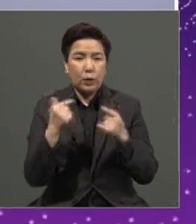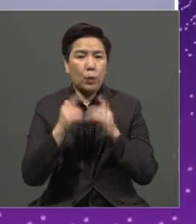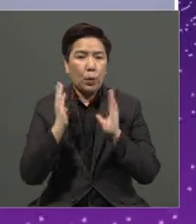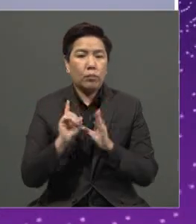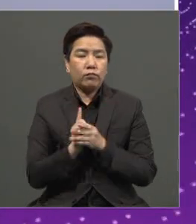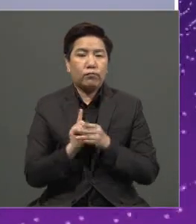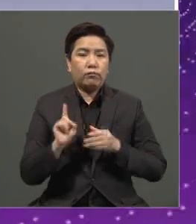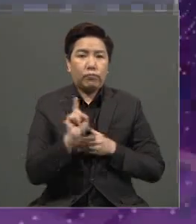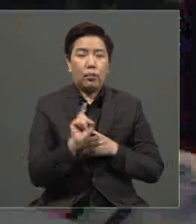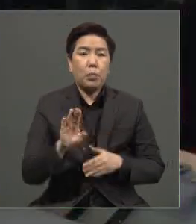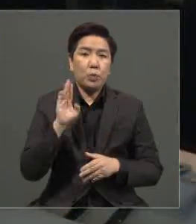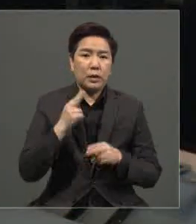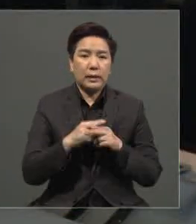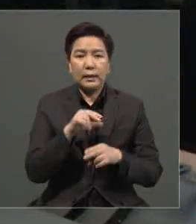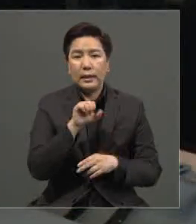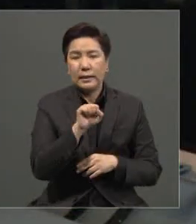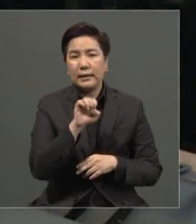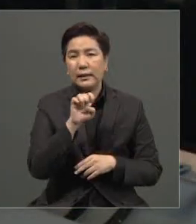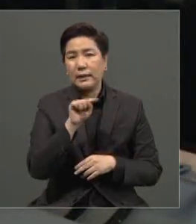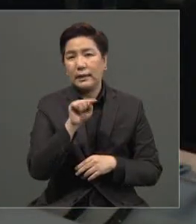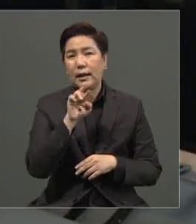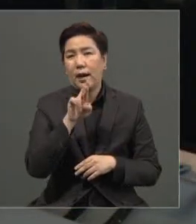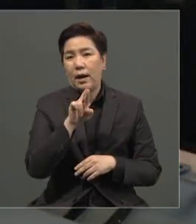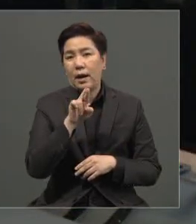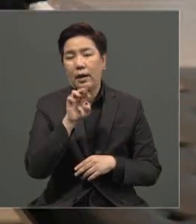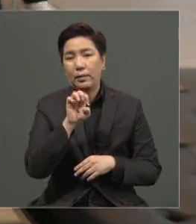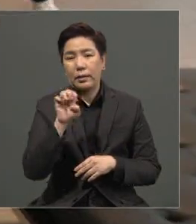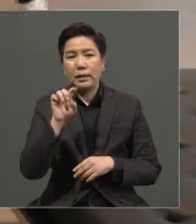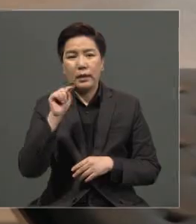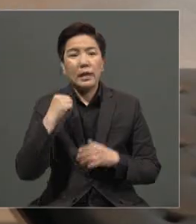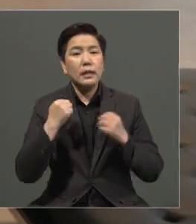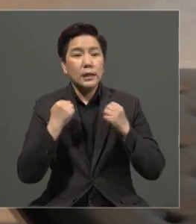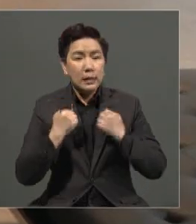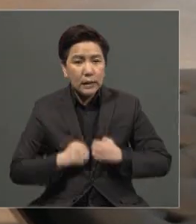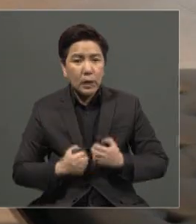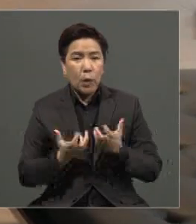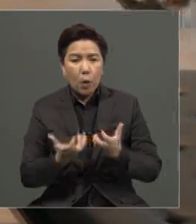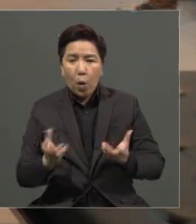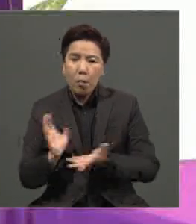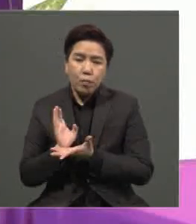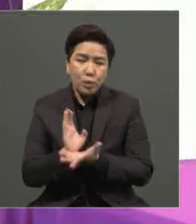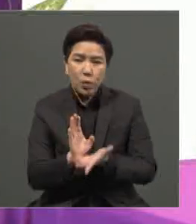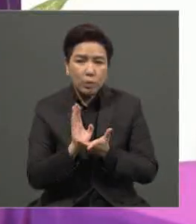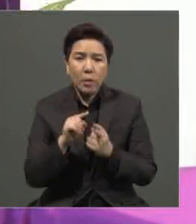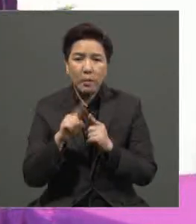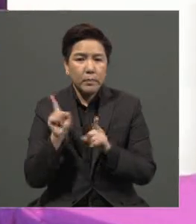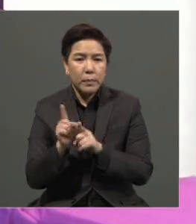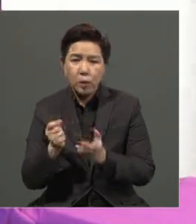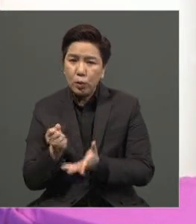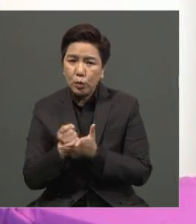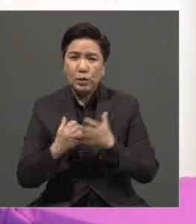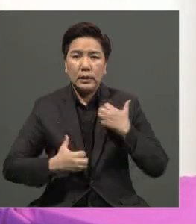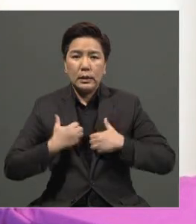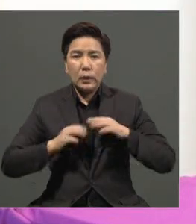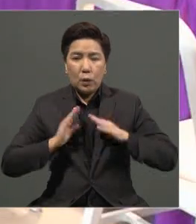ทางตัวแทนของบริษัท the Street retailDevelopmentจำกัดนำเสื้อผ้าสิ่งของที่จำเป็นมาบริจาคเพื่อที่จะเป็นส่วนหนึ่งในการบรรเทา